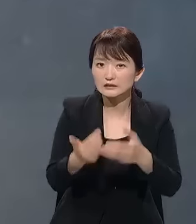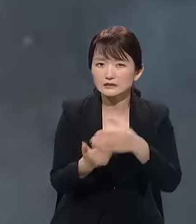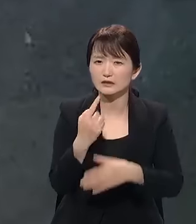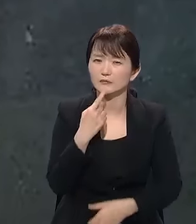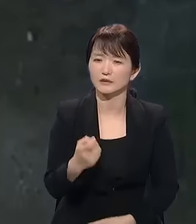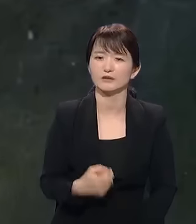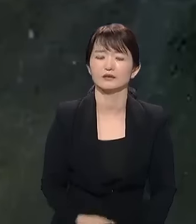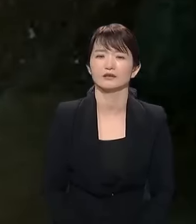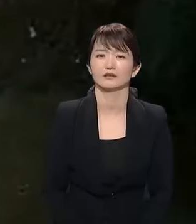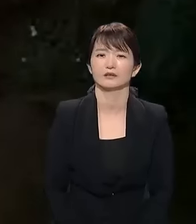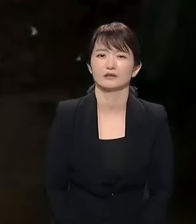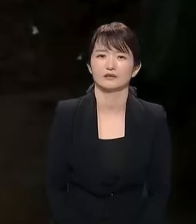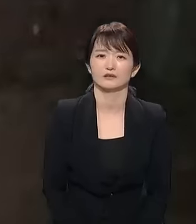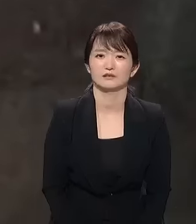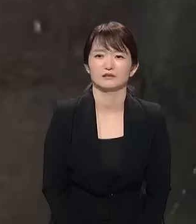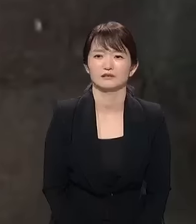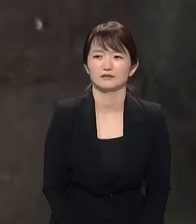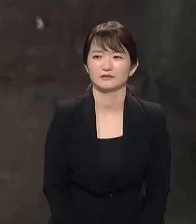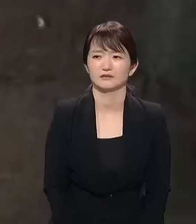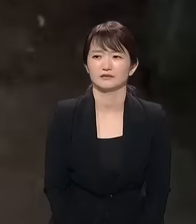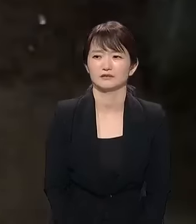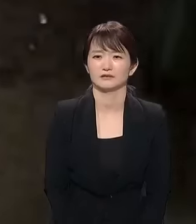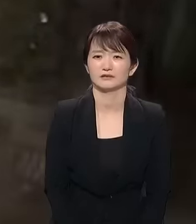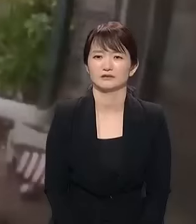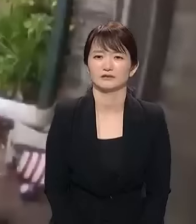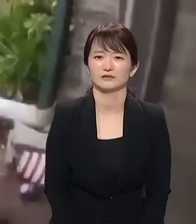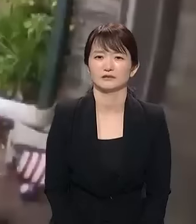뻔했네요. 자, 다음 이어갑니다. 예.